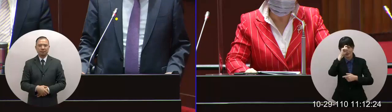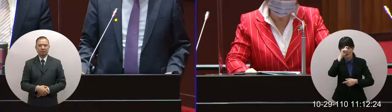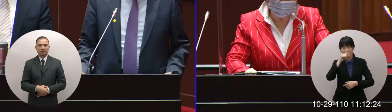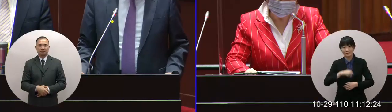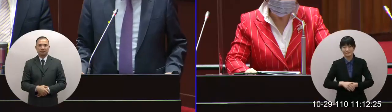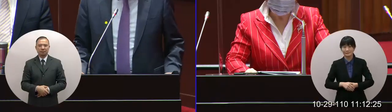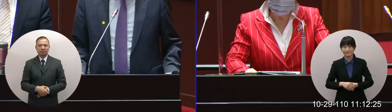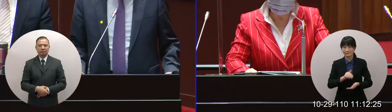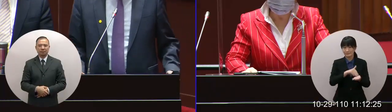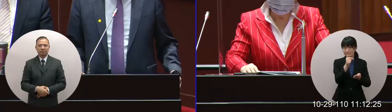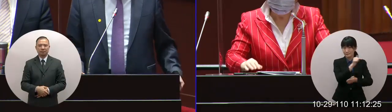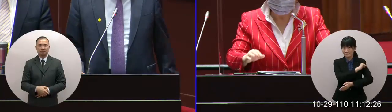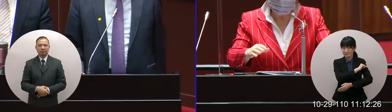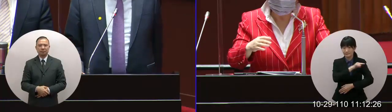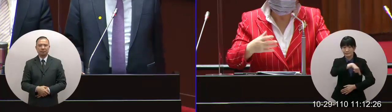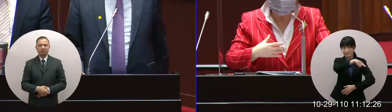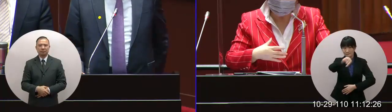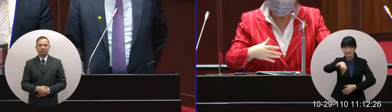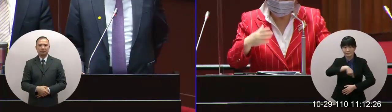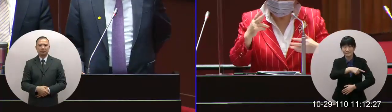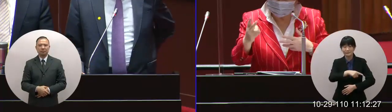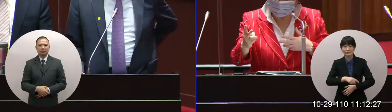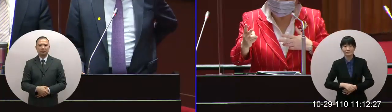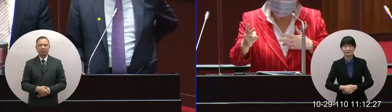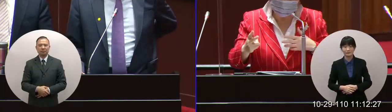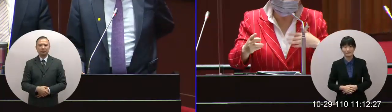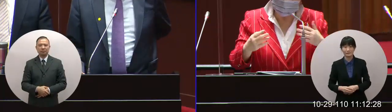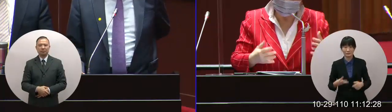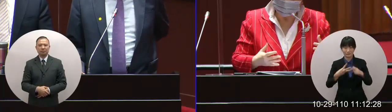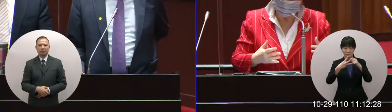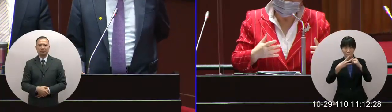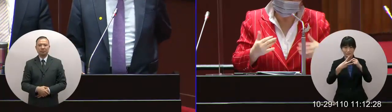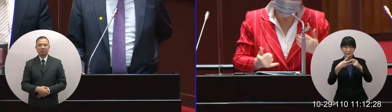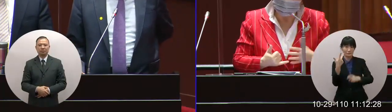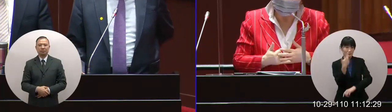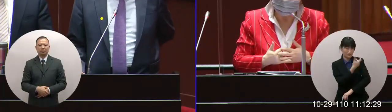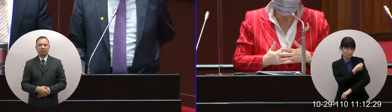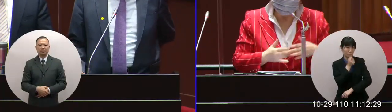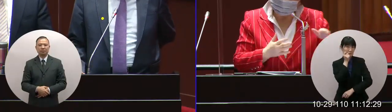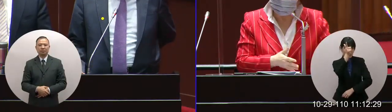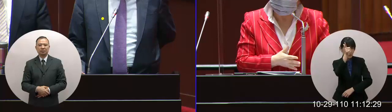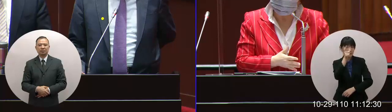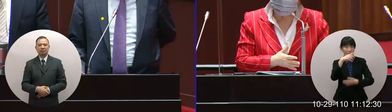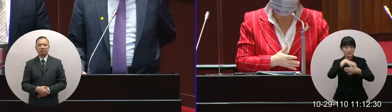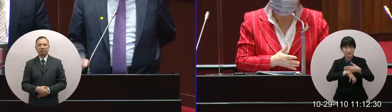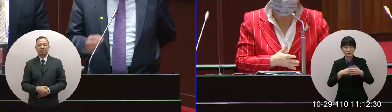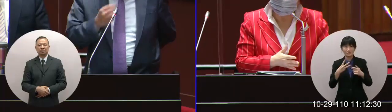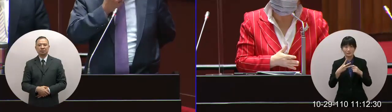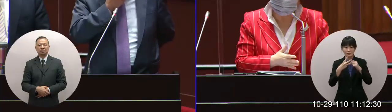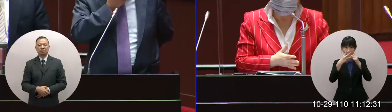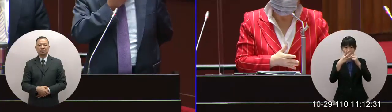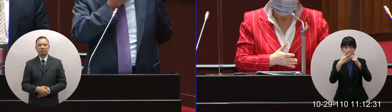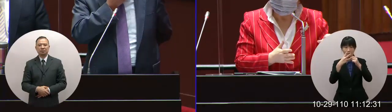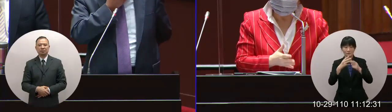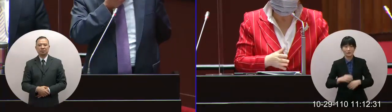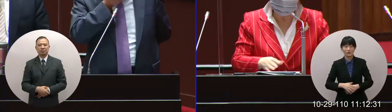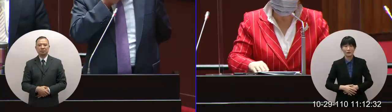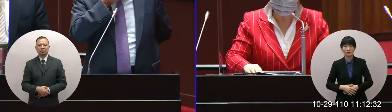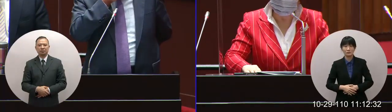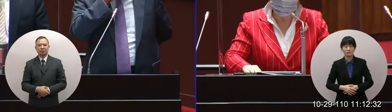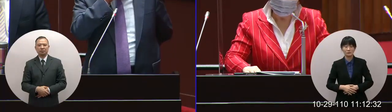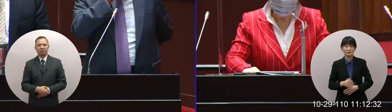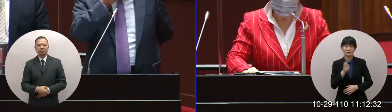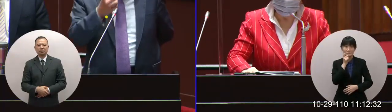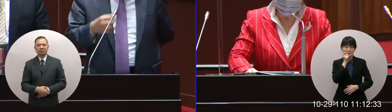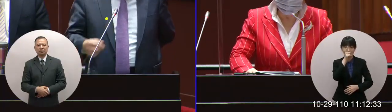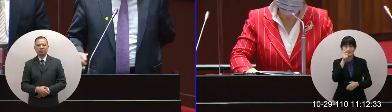呢，医事人员呢，他在这个打第二剂之后的6个月之内，在下个月都要到期的。在下个月